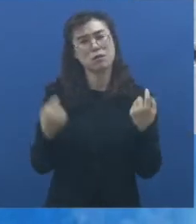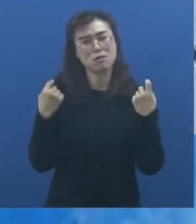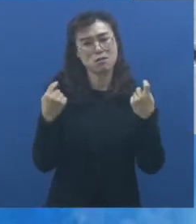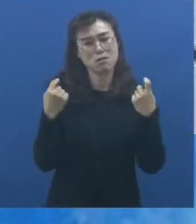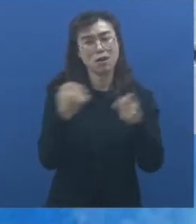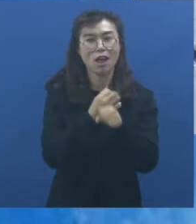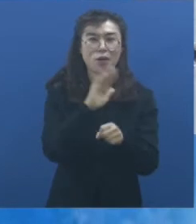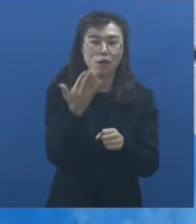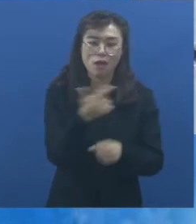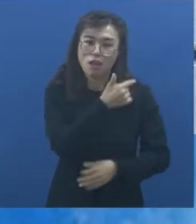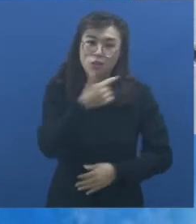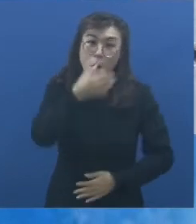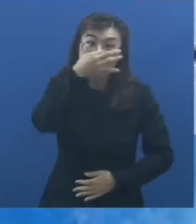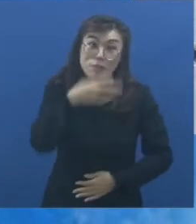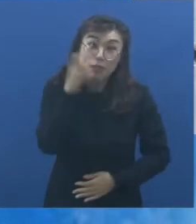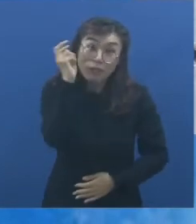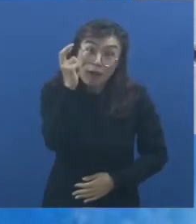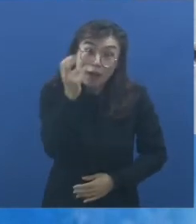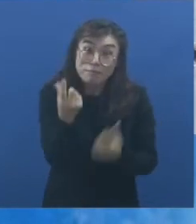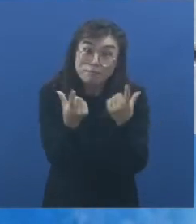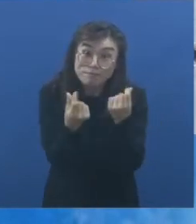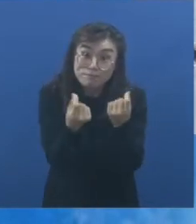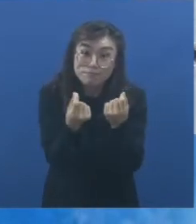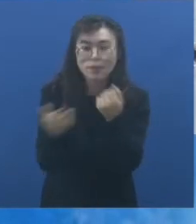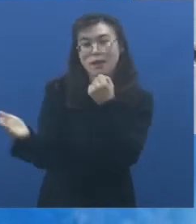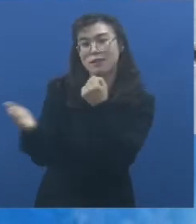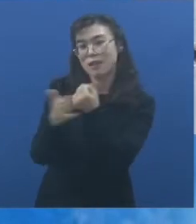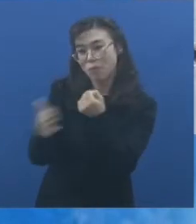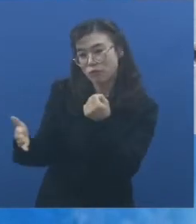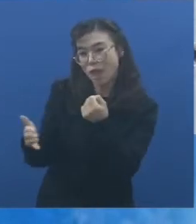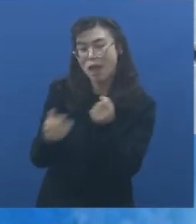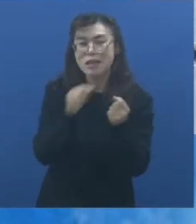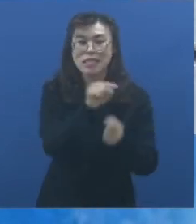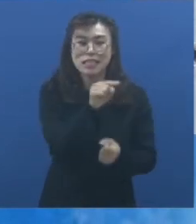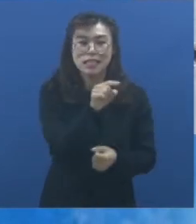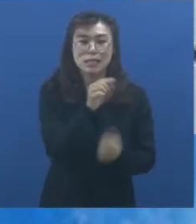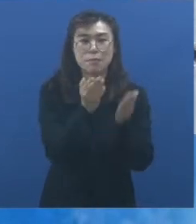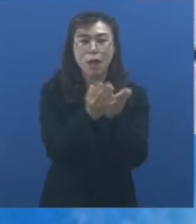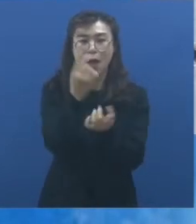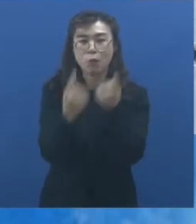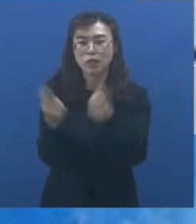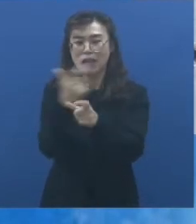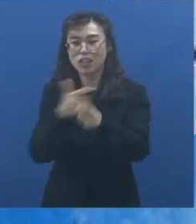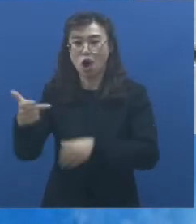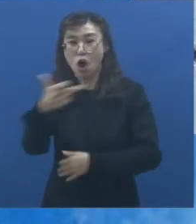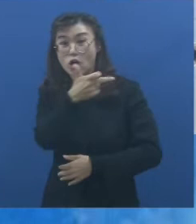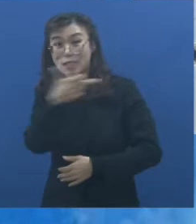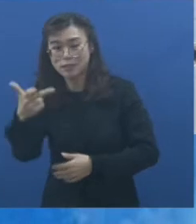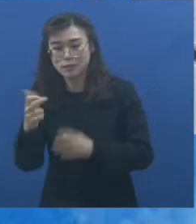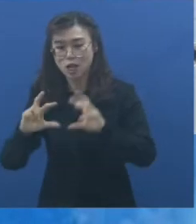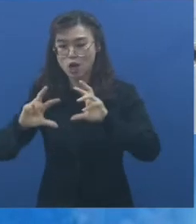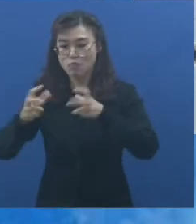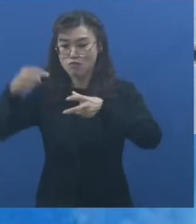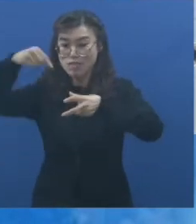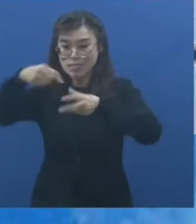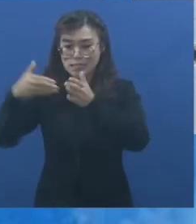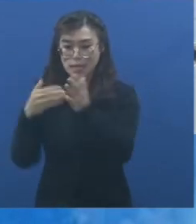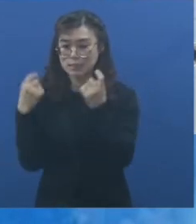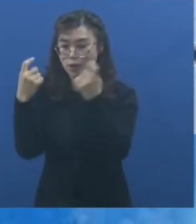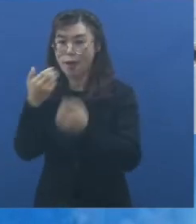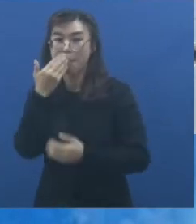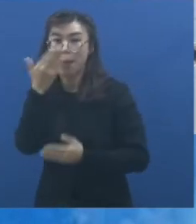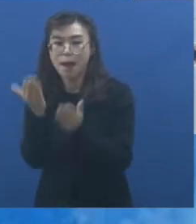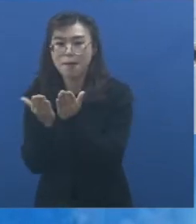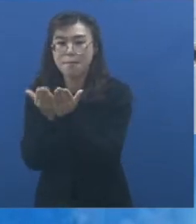북극 또 항해 할 수 있는 알아온 보다 훨씬 더 큰 제 2의 아라온 호 를 준비하고 있어요 마침 올해